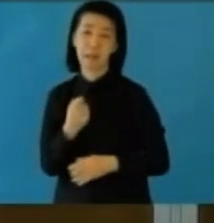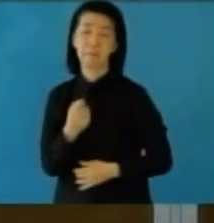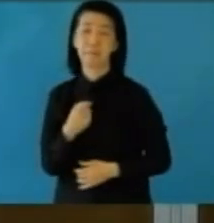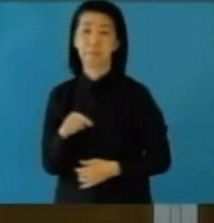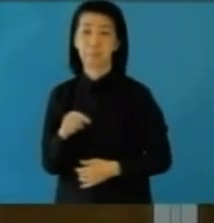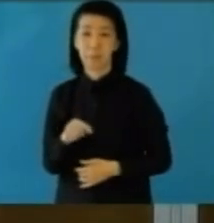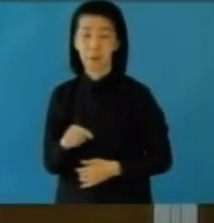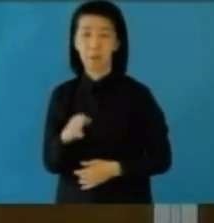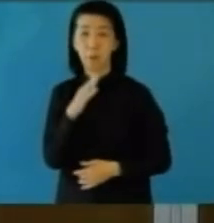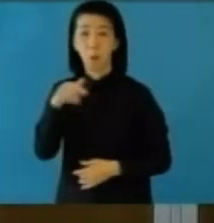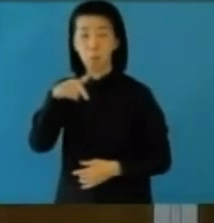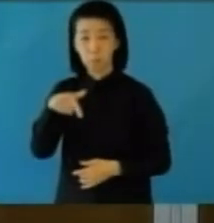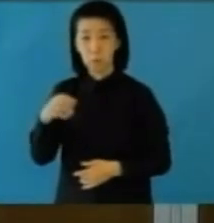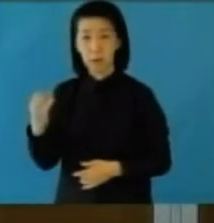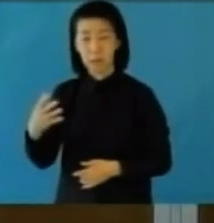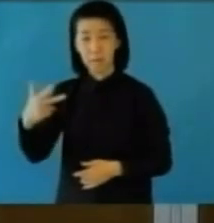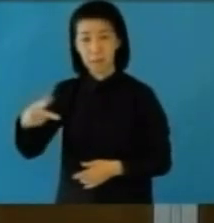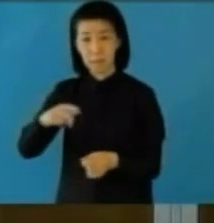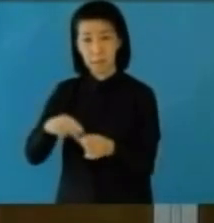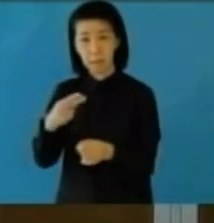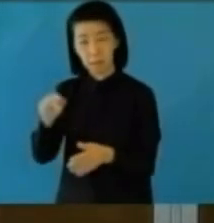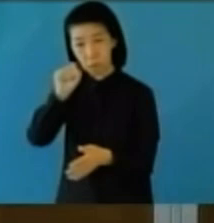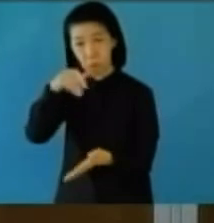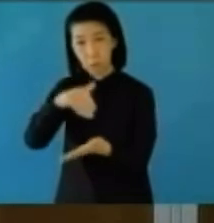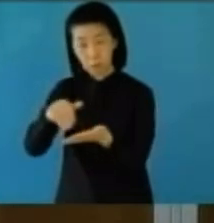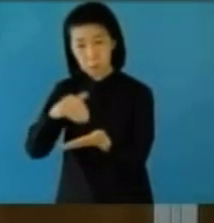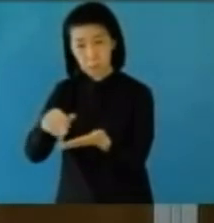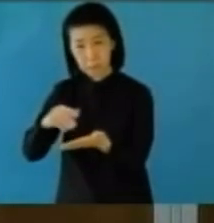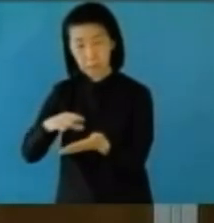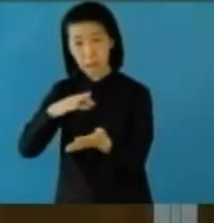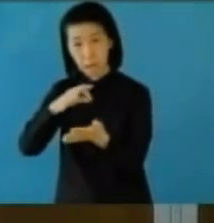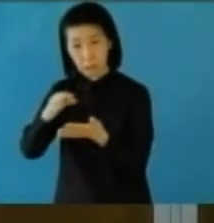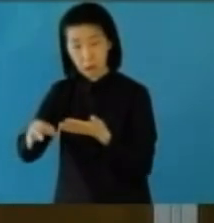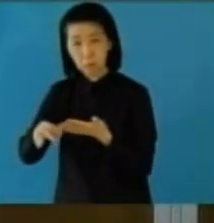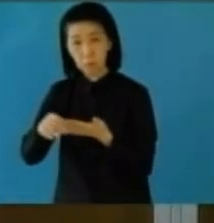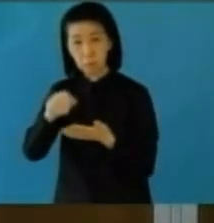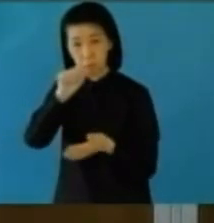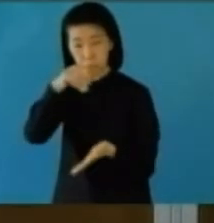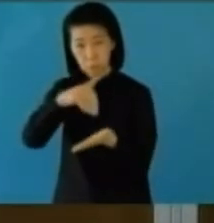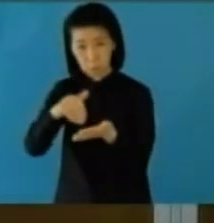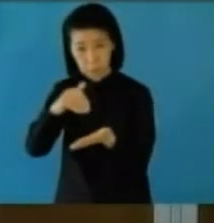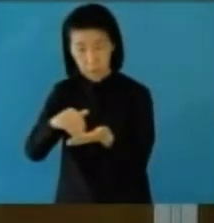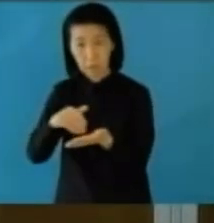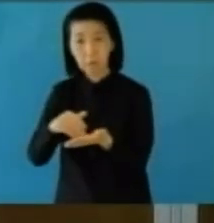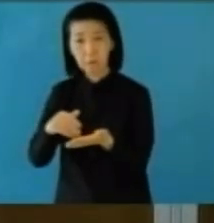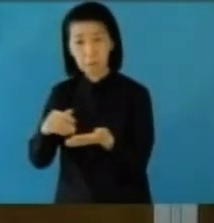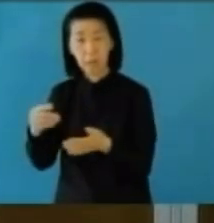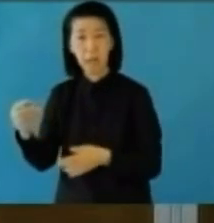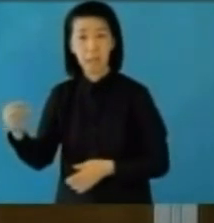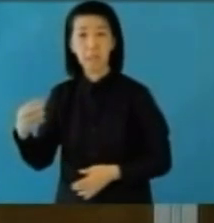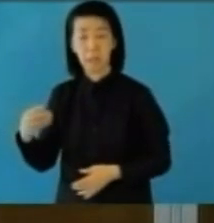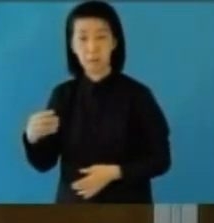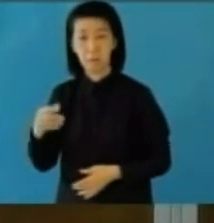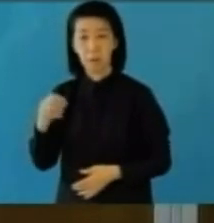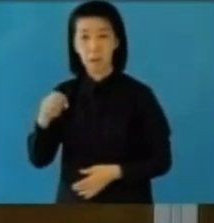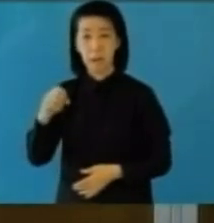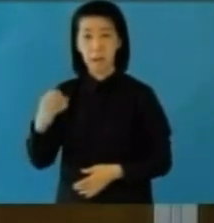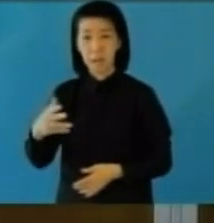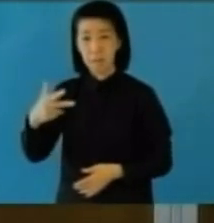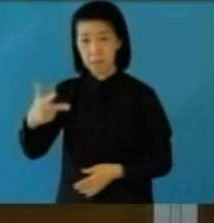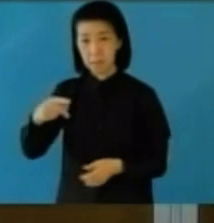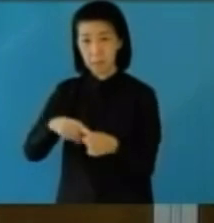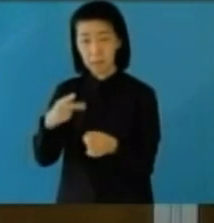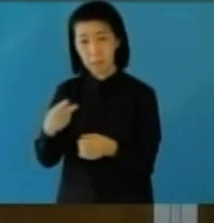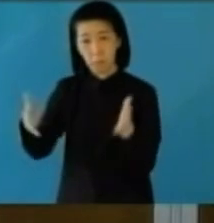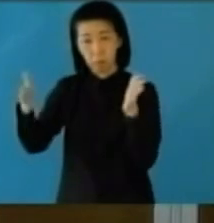部からは、令和7年度予算で購入予算を要求予定とお聞きをしておりまして、その場合、令和7年度中には売却できるものと